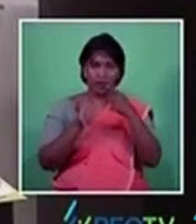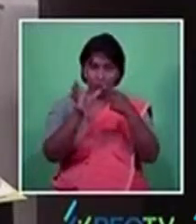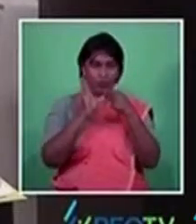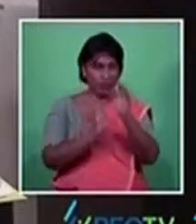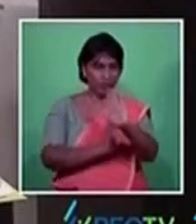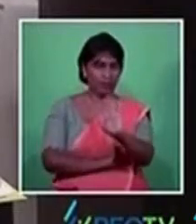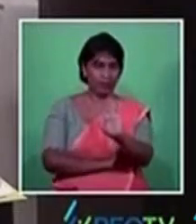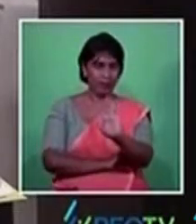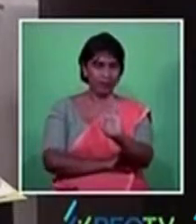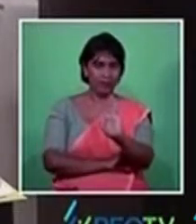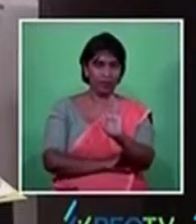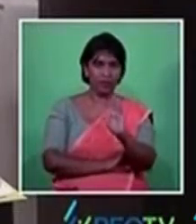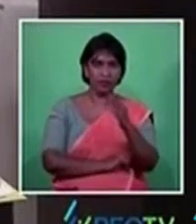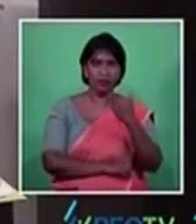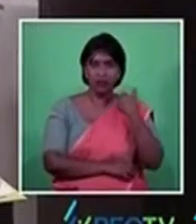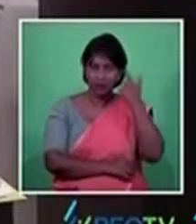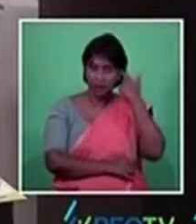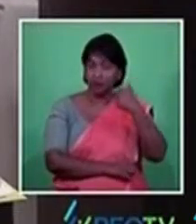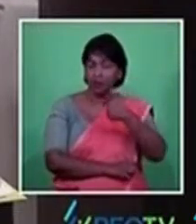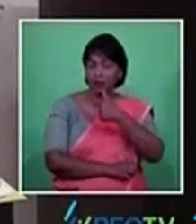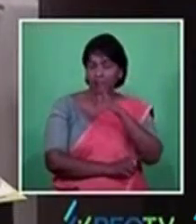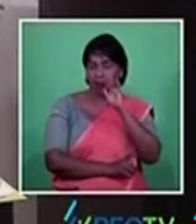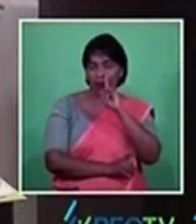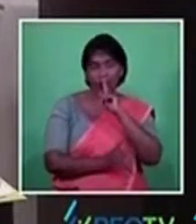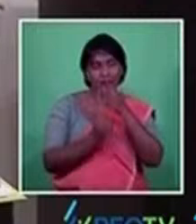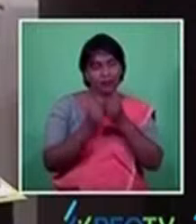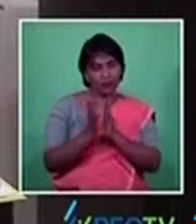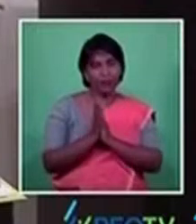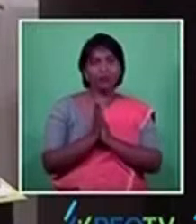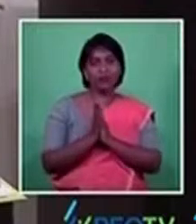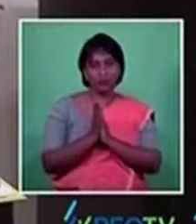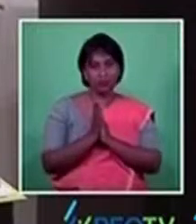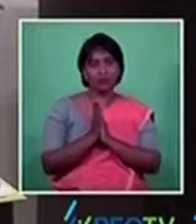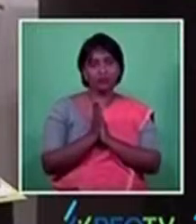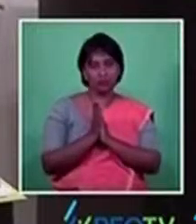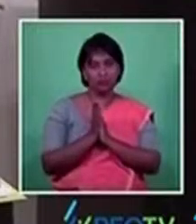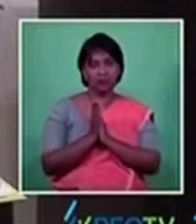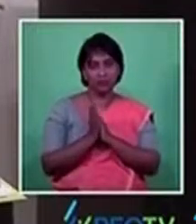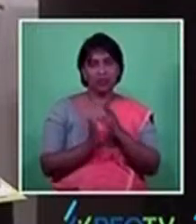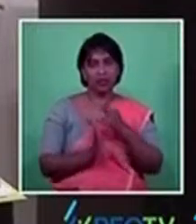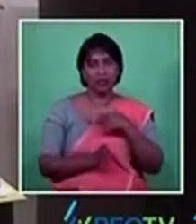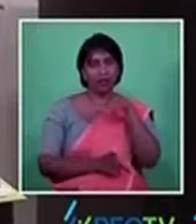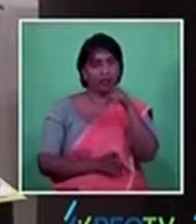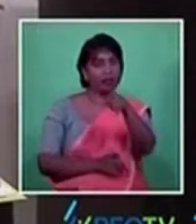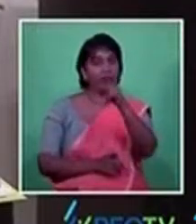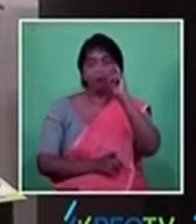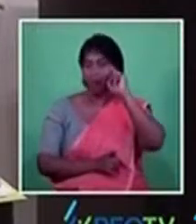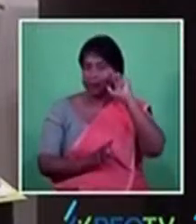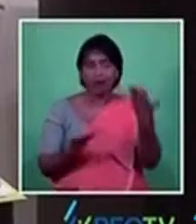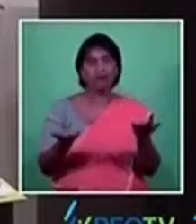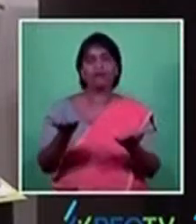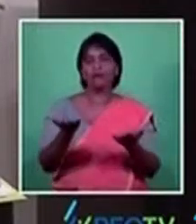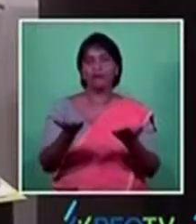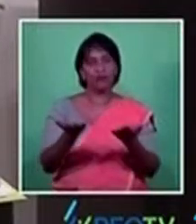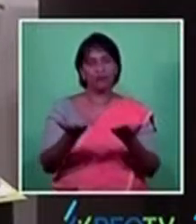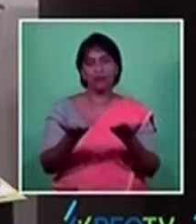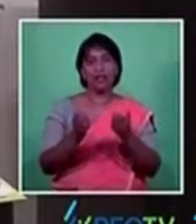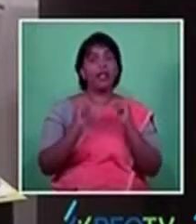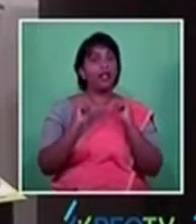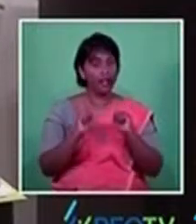නැහැ. මම දන්නවා හෘද සාක්ෂියට අනුව මට තියෙන හැඟීමක් ඔහු දන්නෙත් නැහැ.